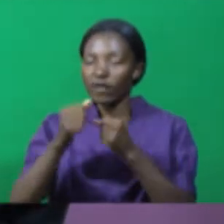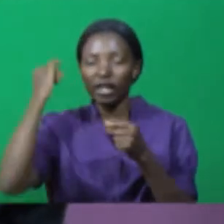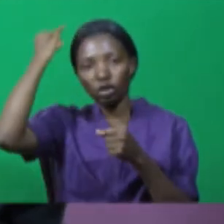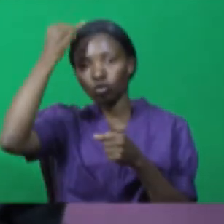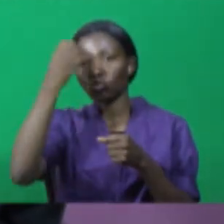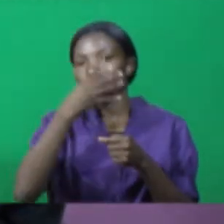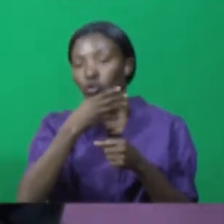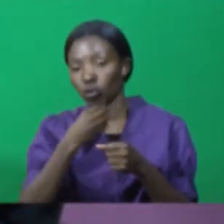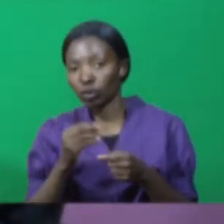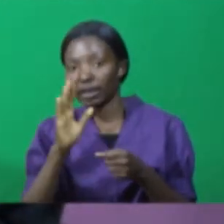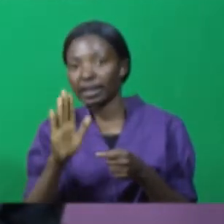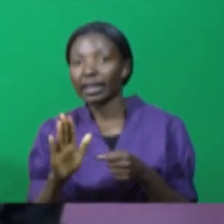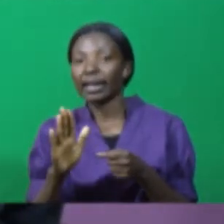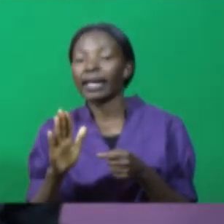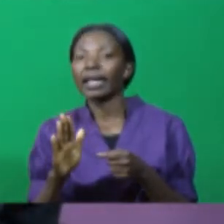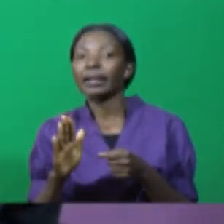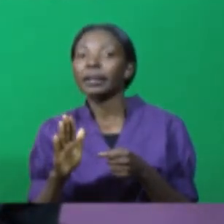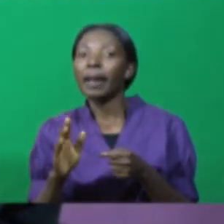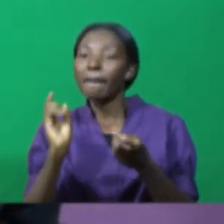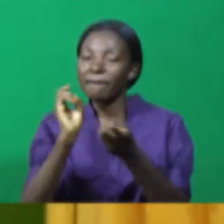Ndokumusha kwaDavid ka. Kwavaida unotaura.